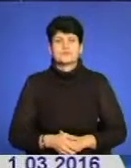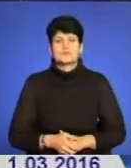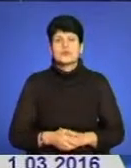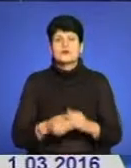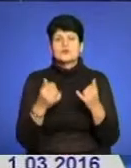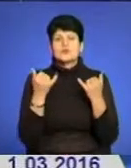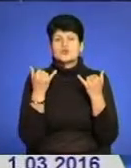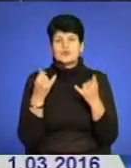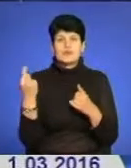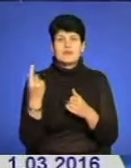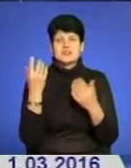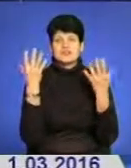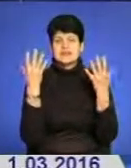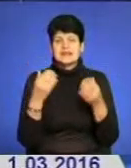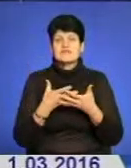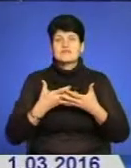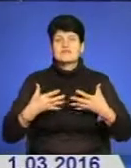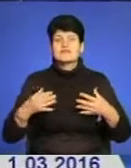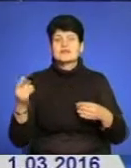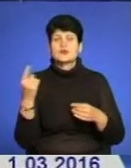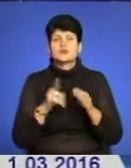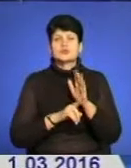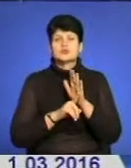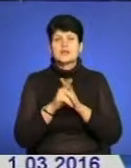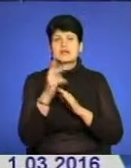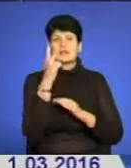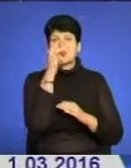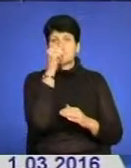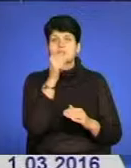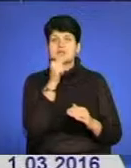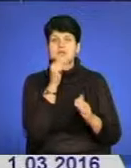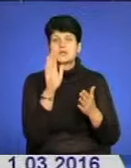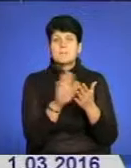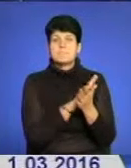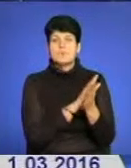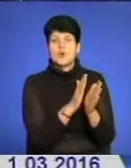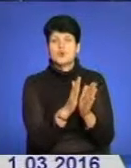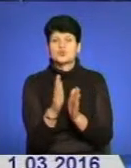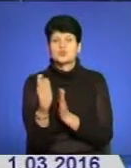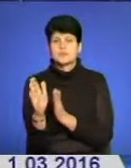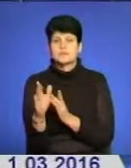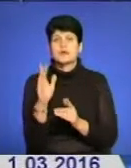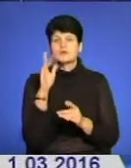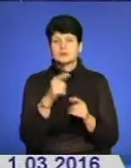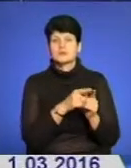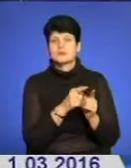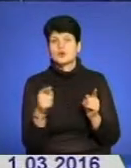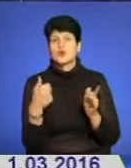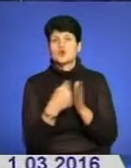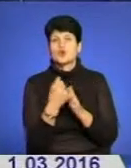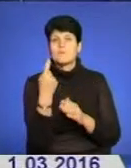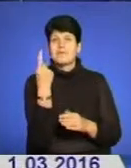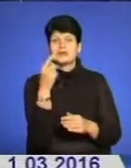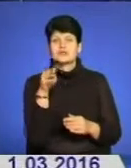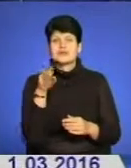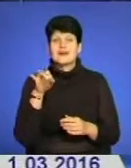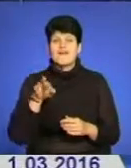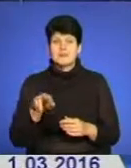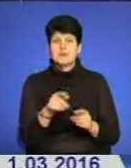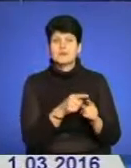Сьогодні, у перший день весни, в Тернополі стартує двомісячник благоустрою. Триватиме він до 1 травня. Протягом цього